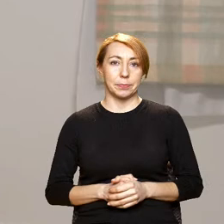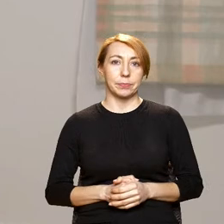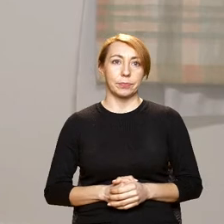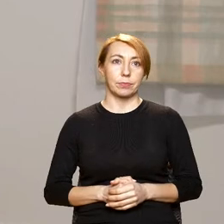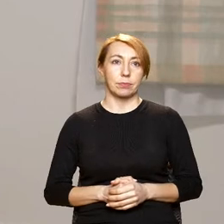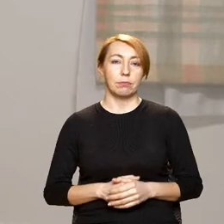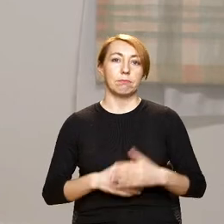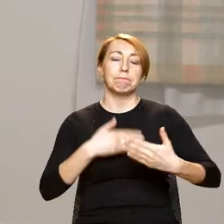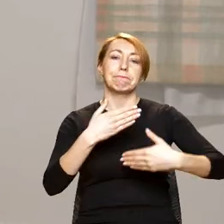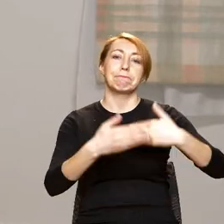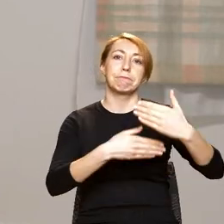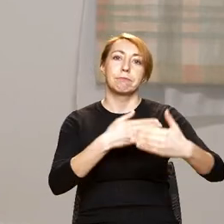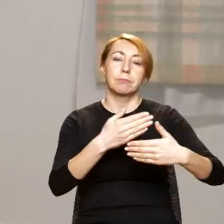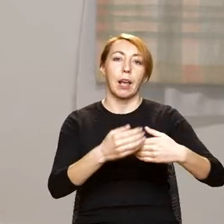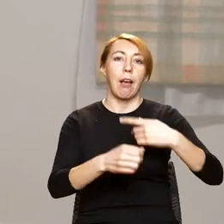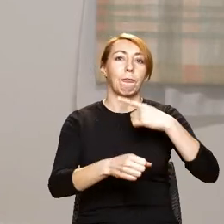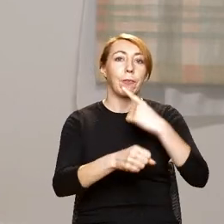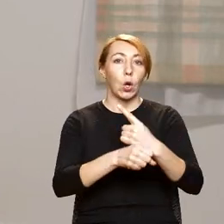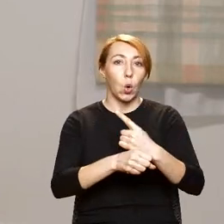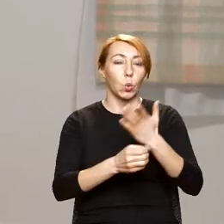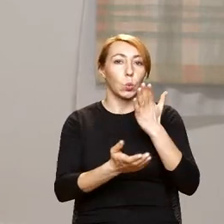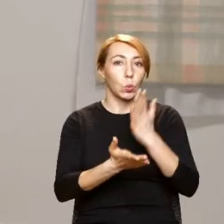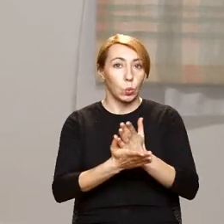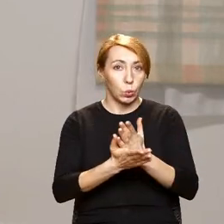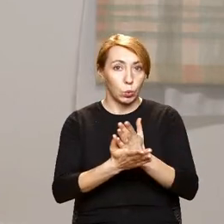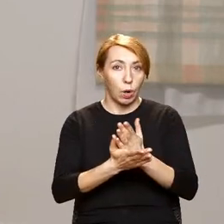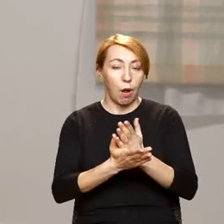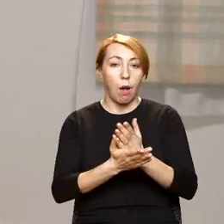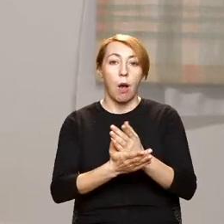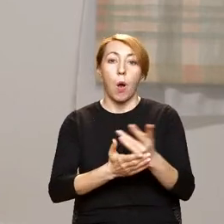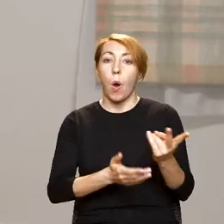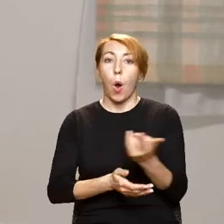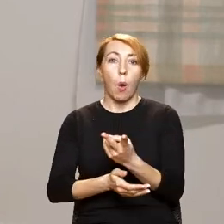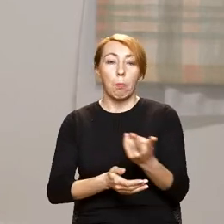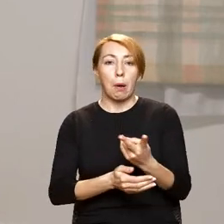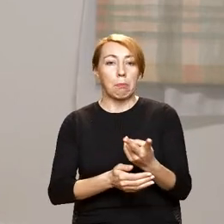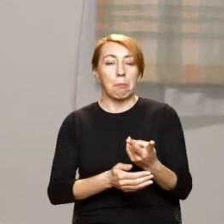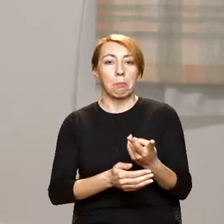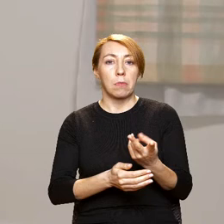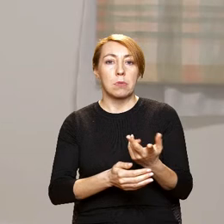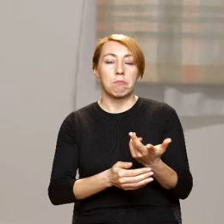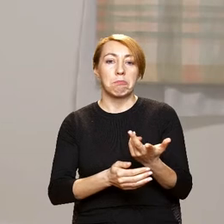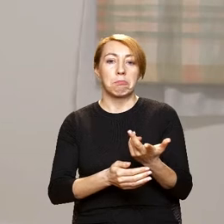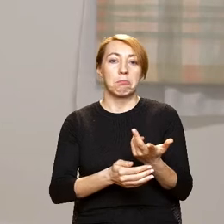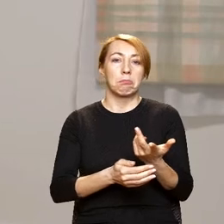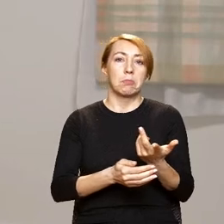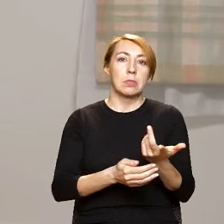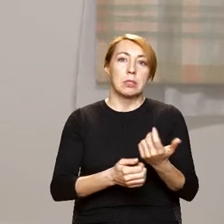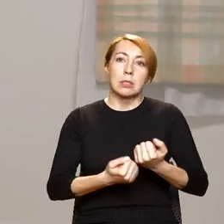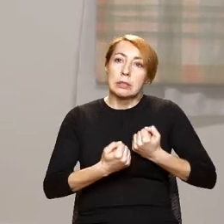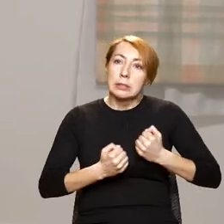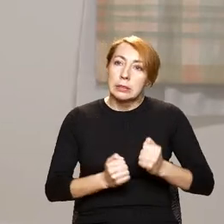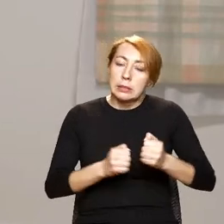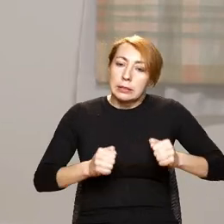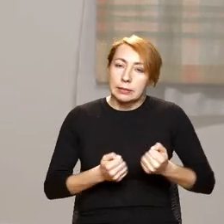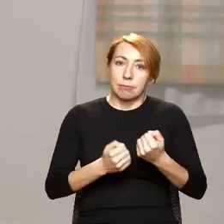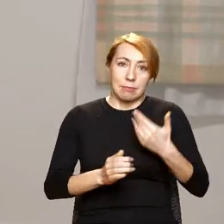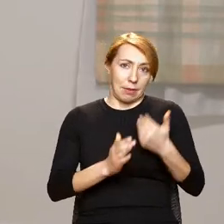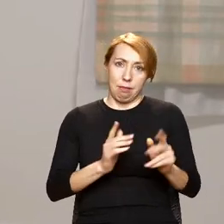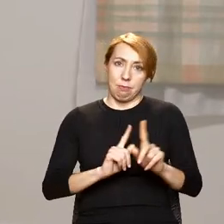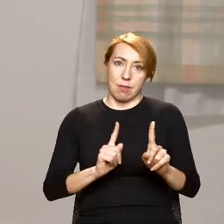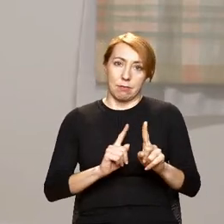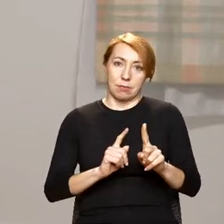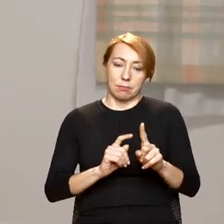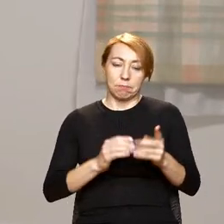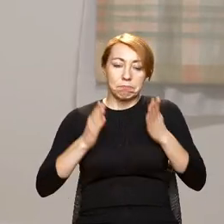Po upłynięciu wyroku, obaj nie tracąc determinacji, oddali się